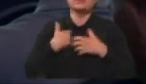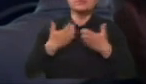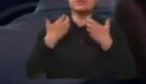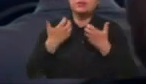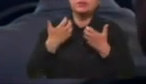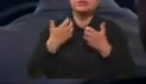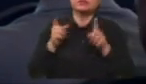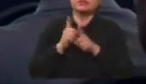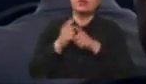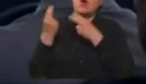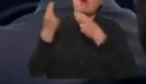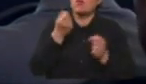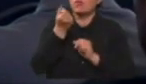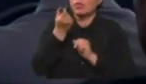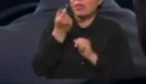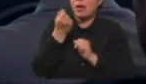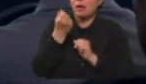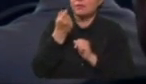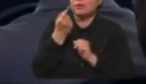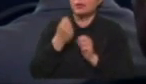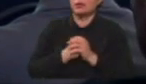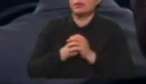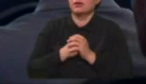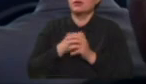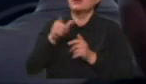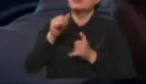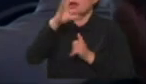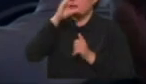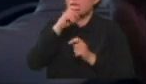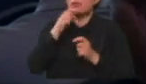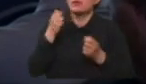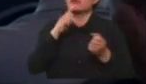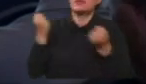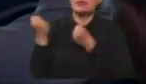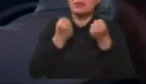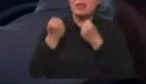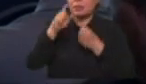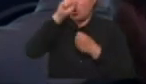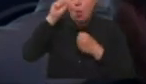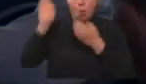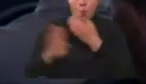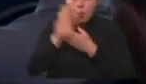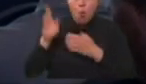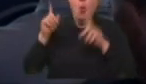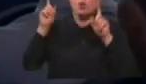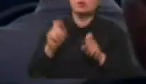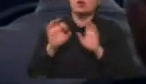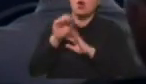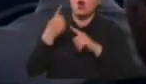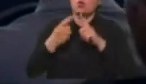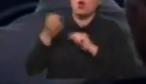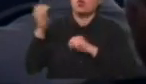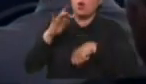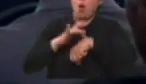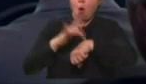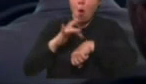Chciałabym teraz jeszcze wrócić na chwilę do tego, jak wygląda transport publiczny. Zaczniemy od trochę gorszych